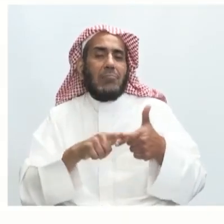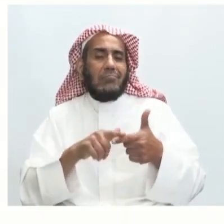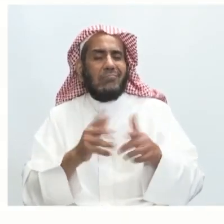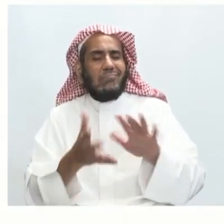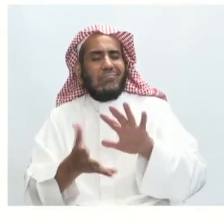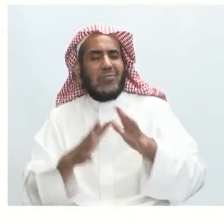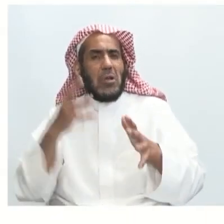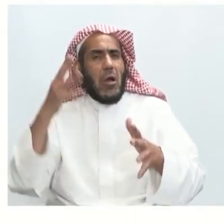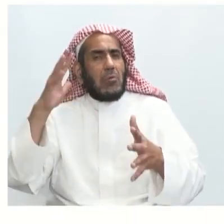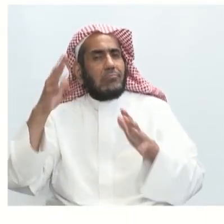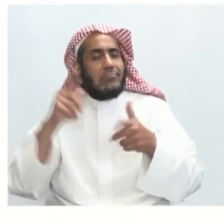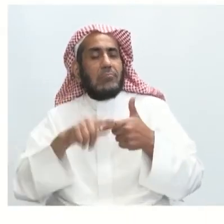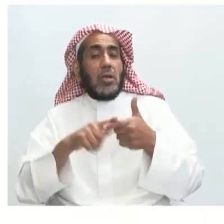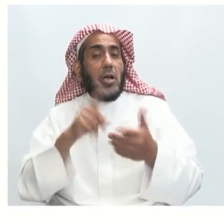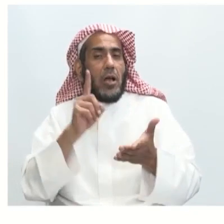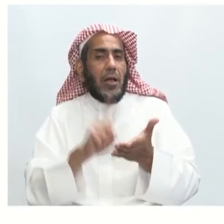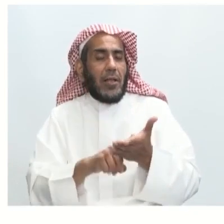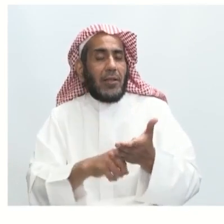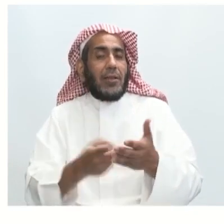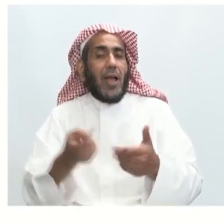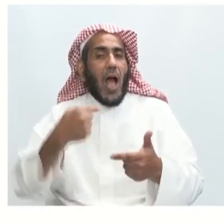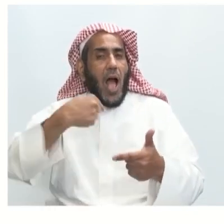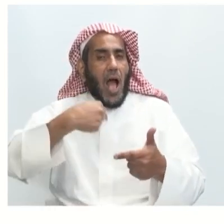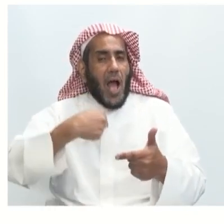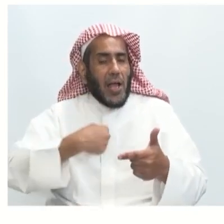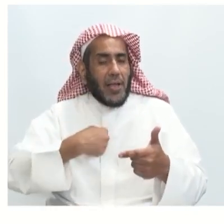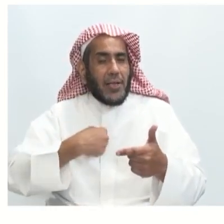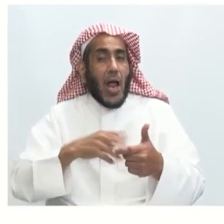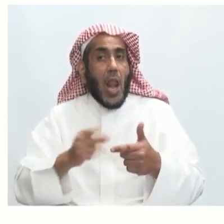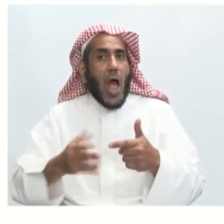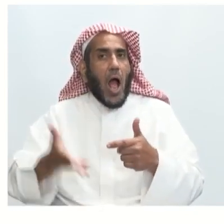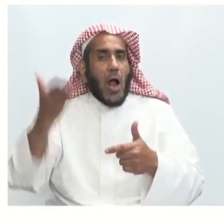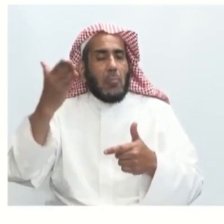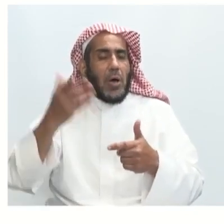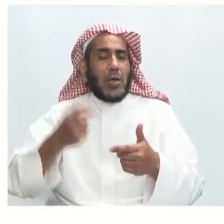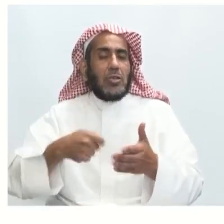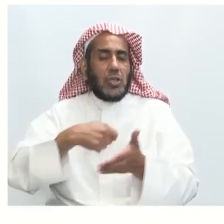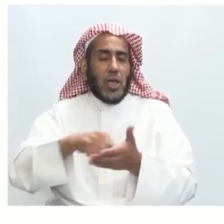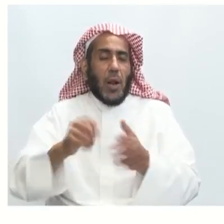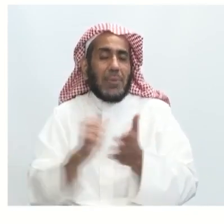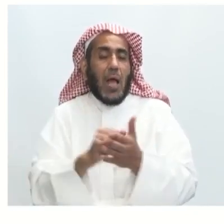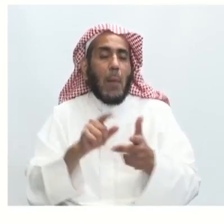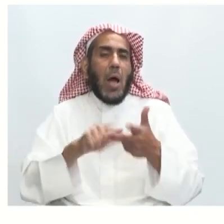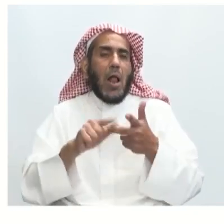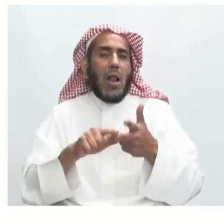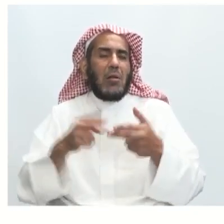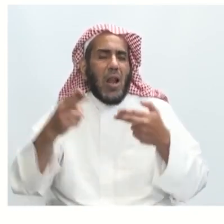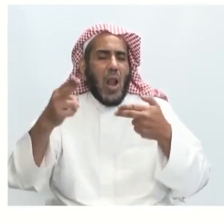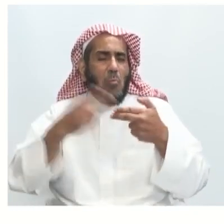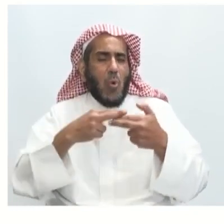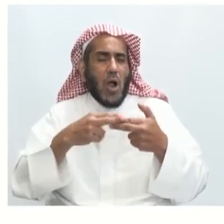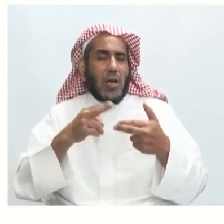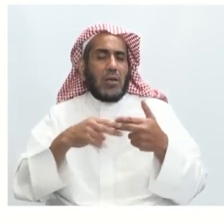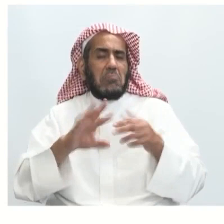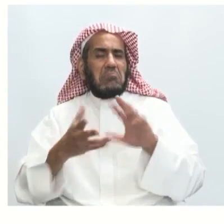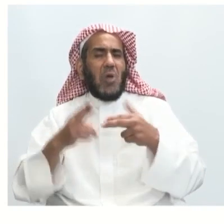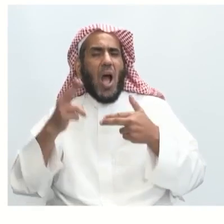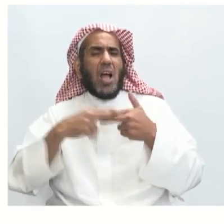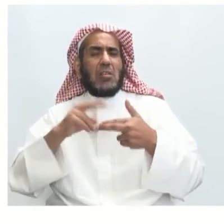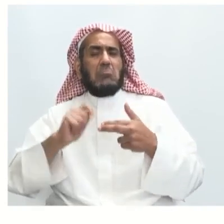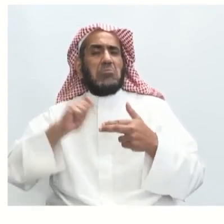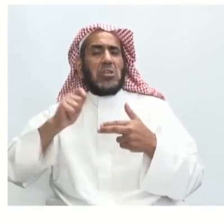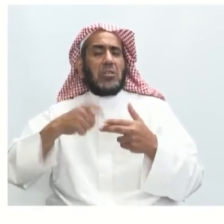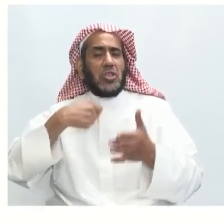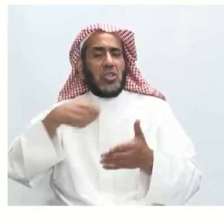للشاك تقول ان اخي فتاتي مؤكد ان اخي الاكبر شرع منزلا جديدا اما لي للمنكره ومن يتوقع عدم